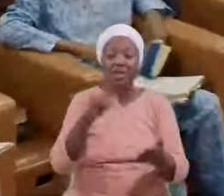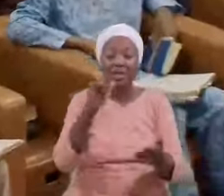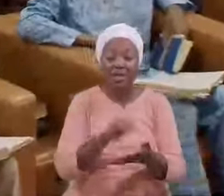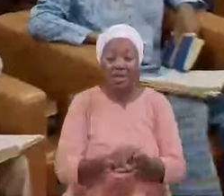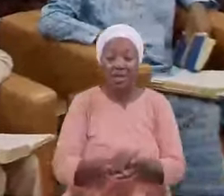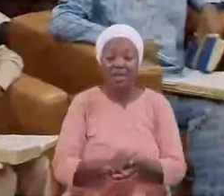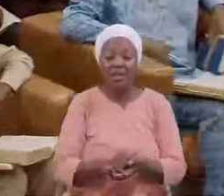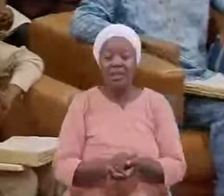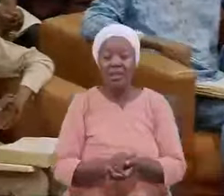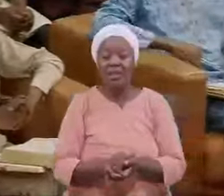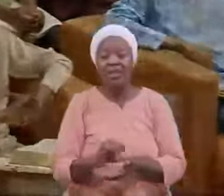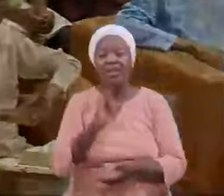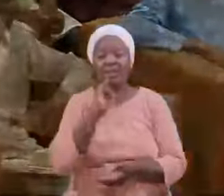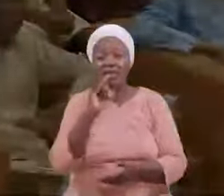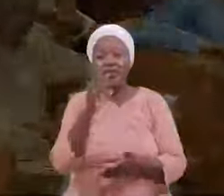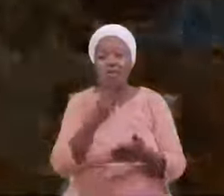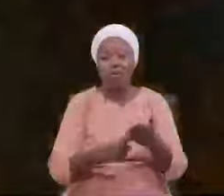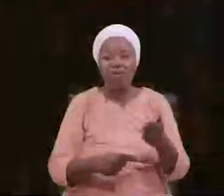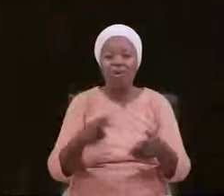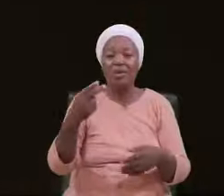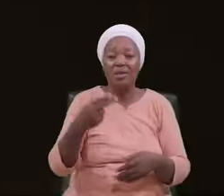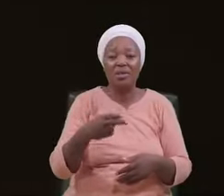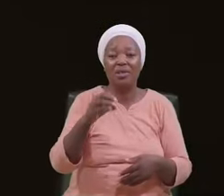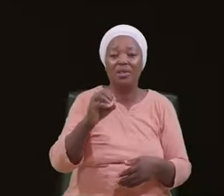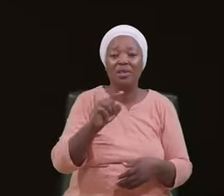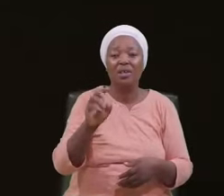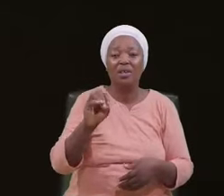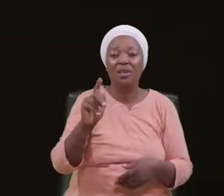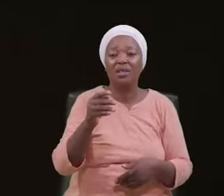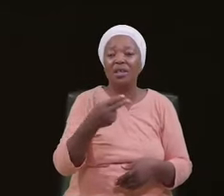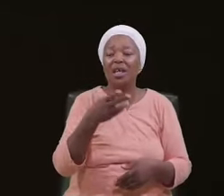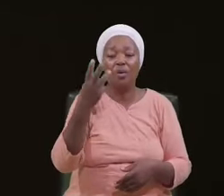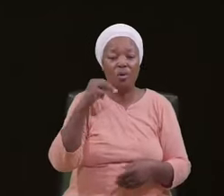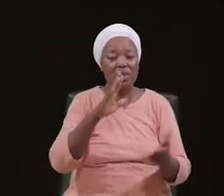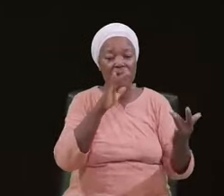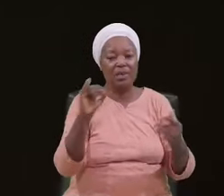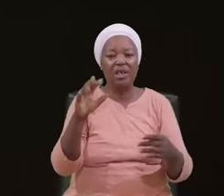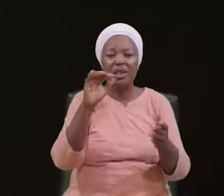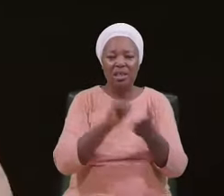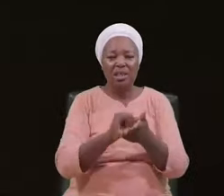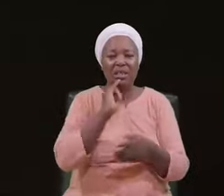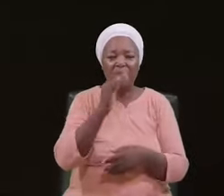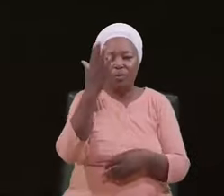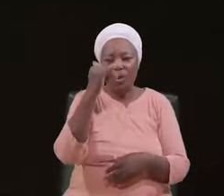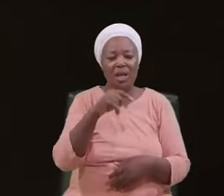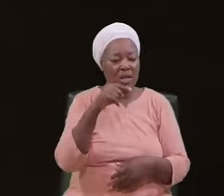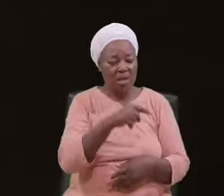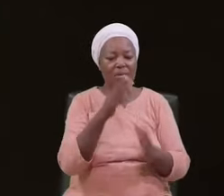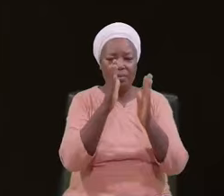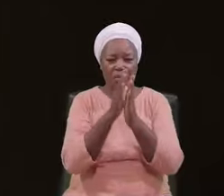C'est ce que Ézéchias espérait. C'est pourquoi il a prié. Donc, lorsqu'il